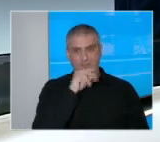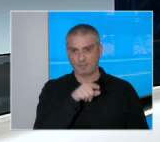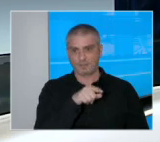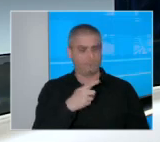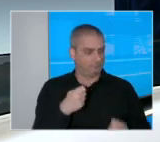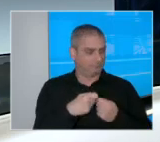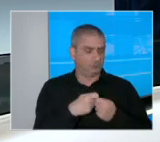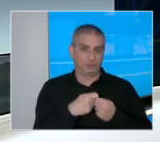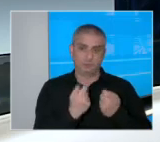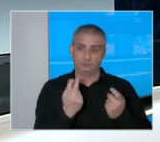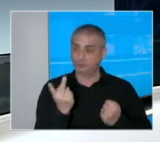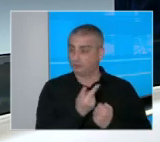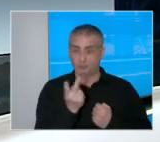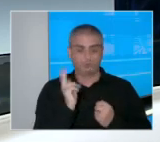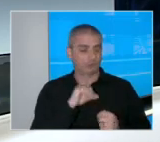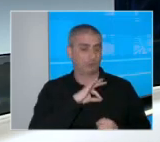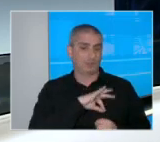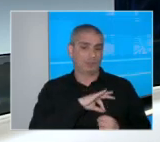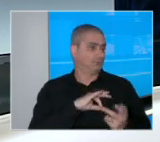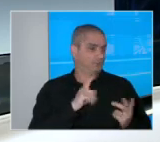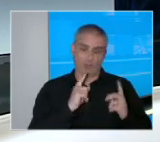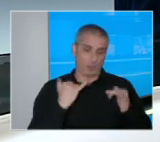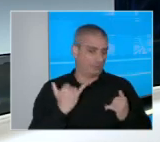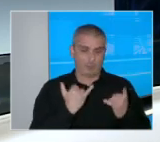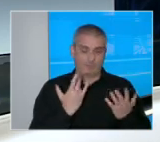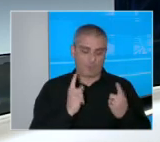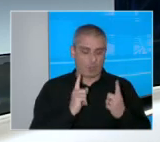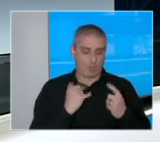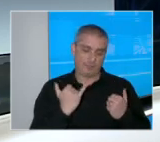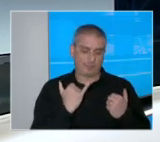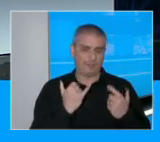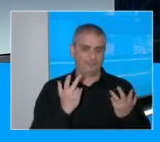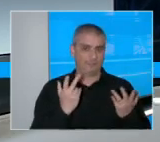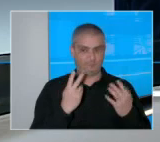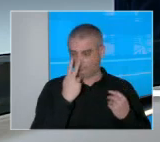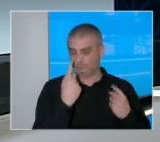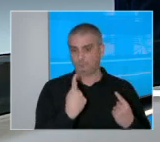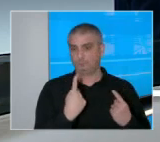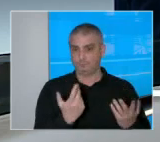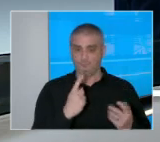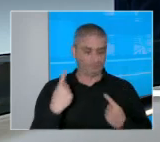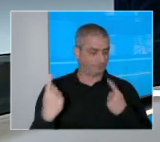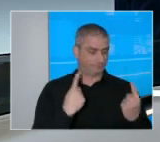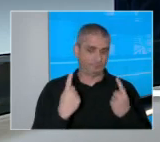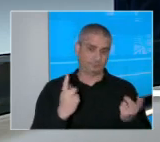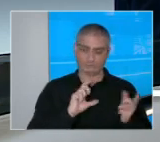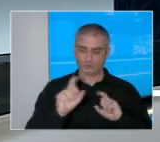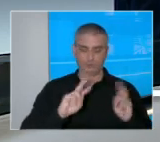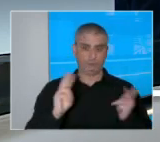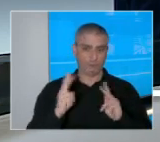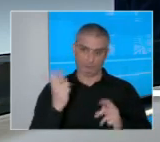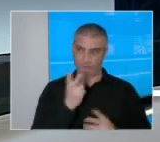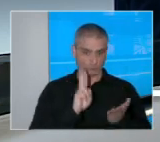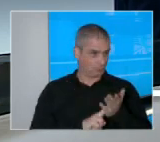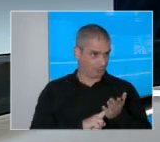עליו, בנוגע לכך שלשניהם יש אינטרסים שהם לא בהכרח ראי אדם לנגד עיניהם, וכל אחד ישים את השני, אז אפשר לומר